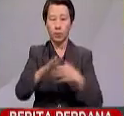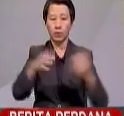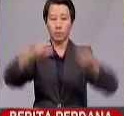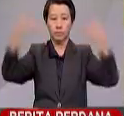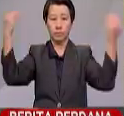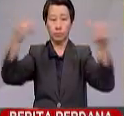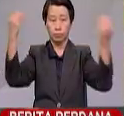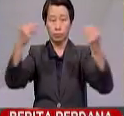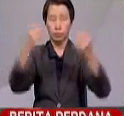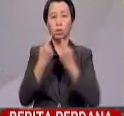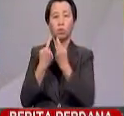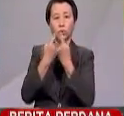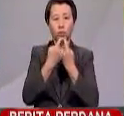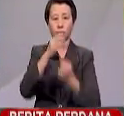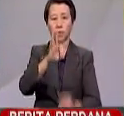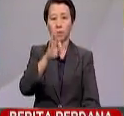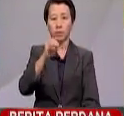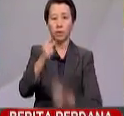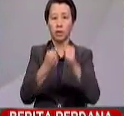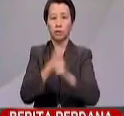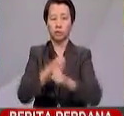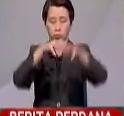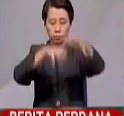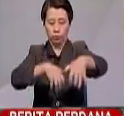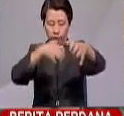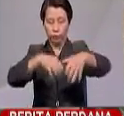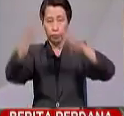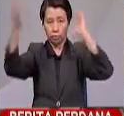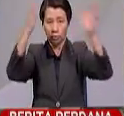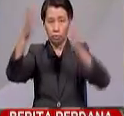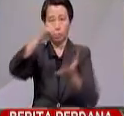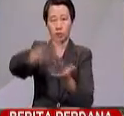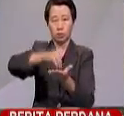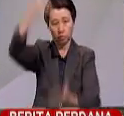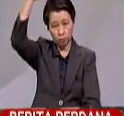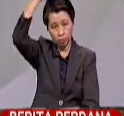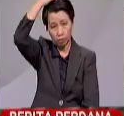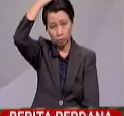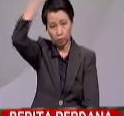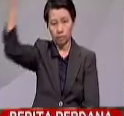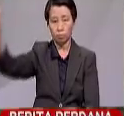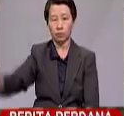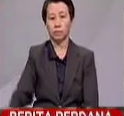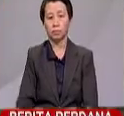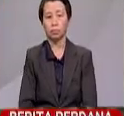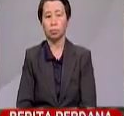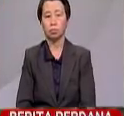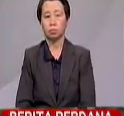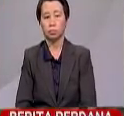majlis sambutan ulang tahun ke-90 tahun Traktor Malaysia di Selangor.